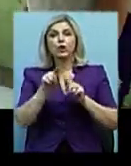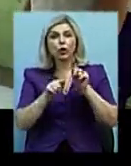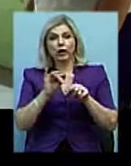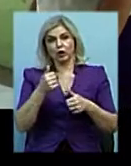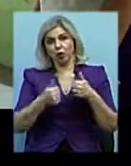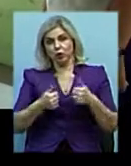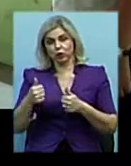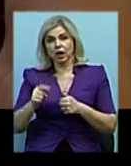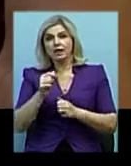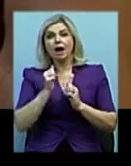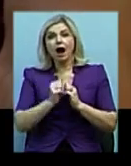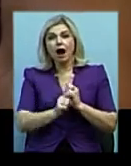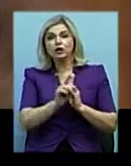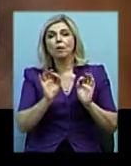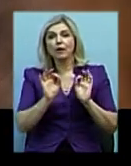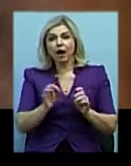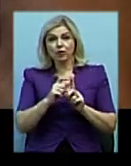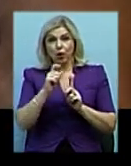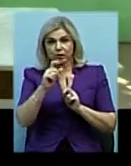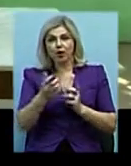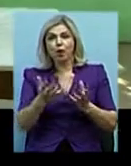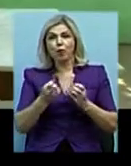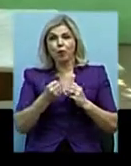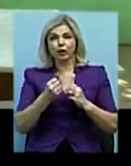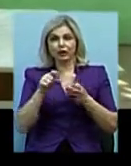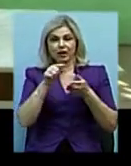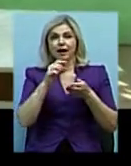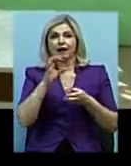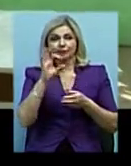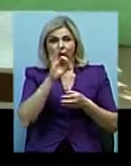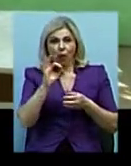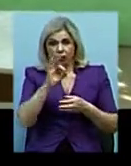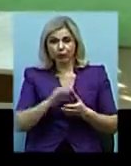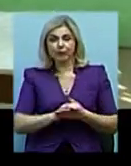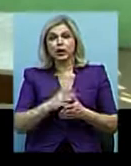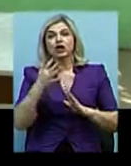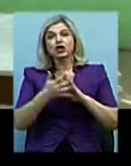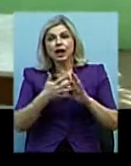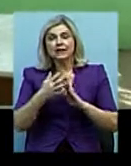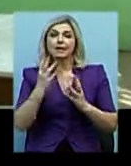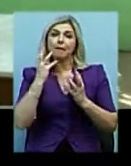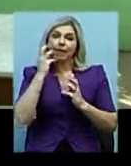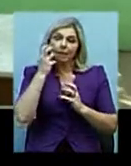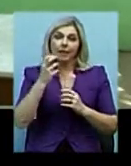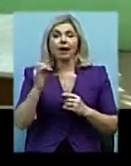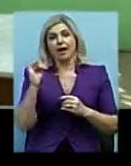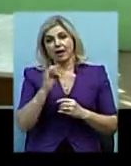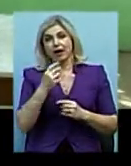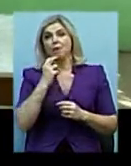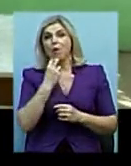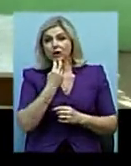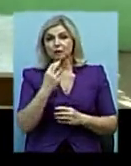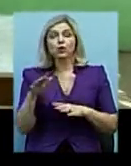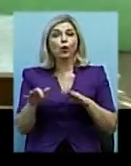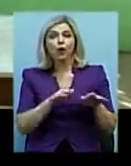відповідь учасники отримували бонусні картки-смайлики. Жестами, рухами, мімікою, посмішками, так? А ми